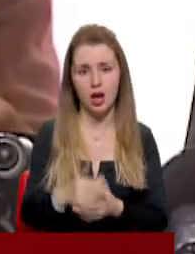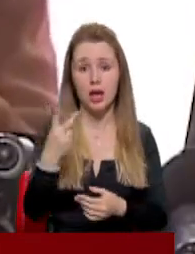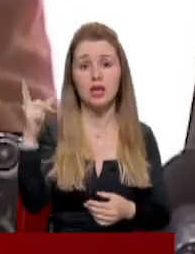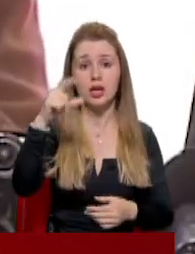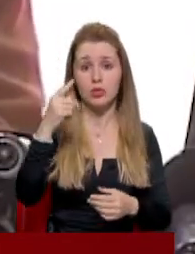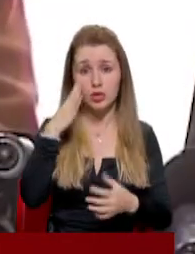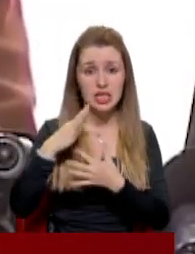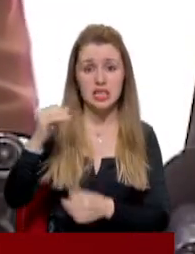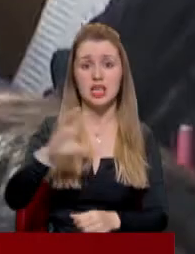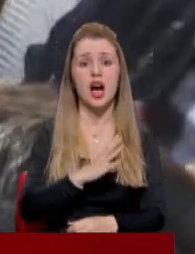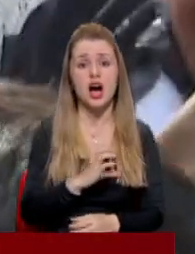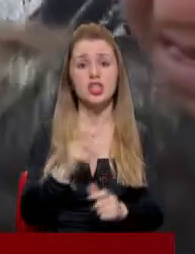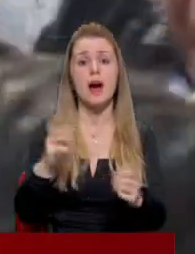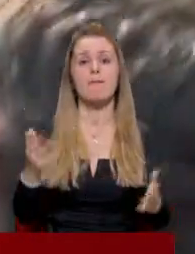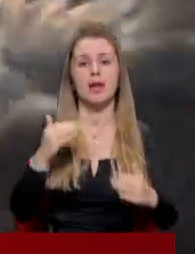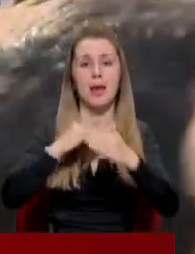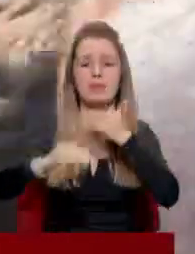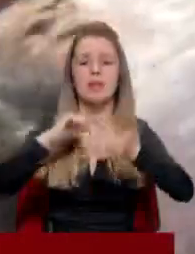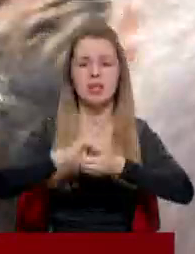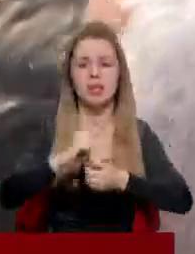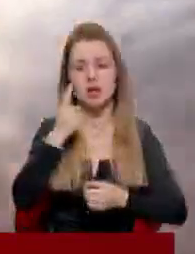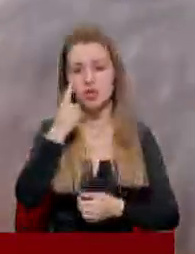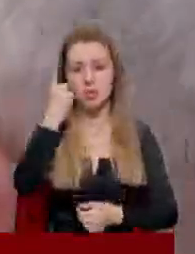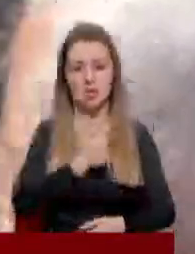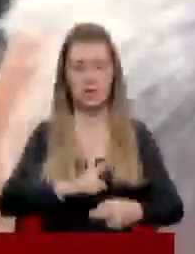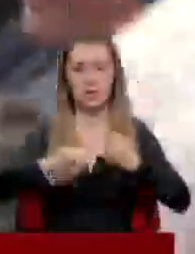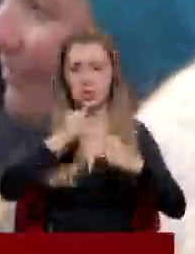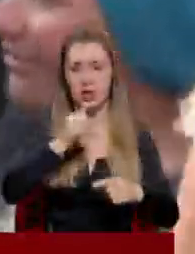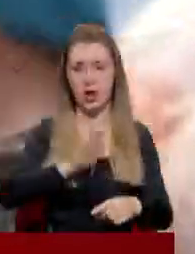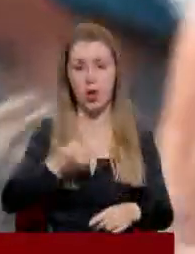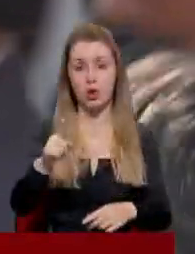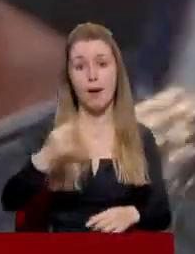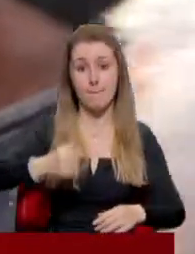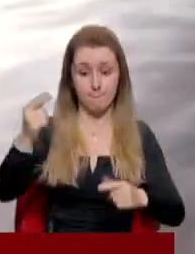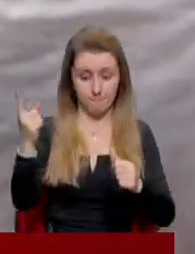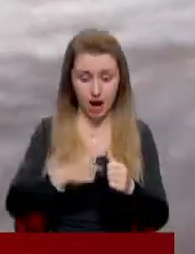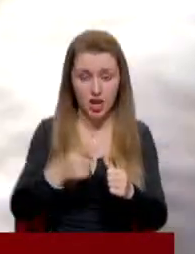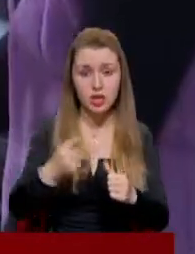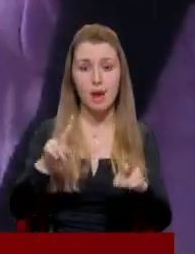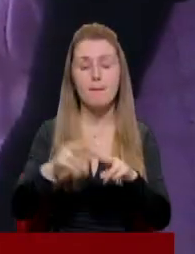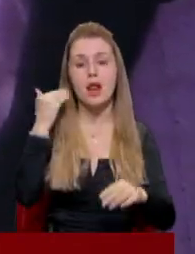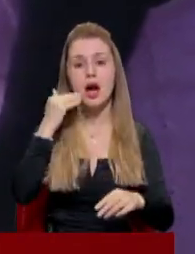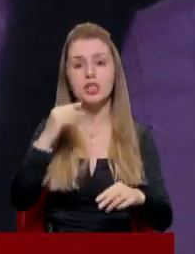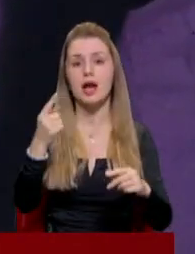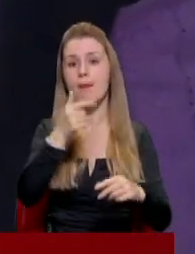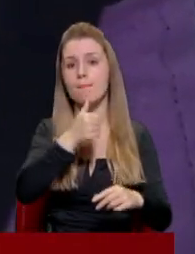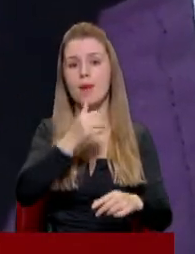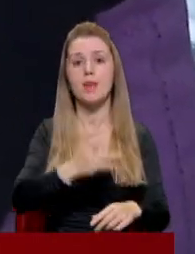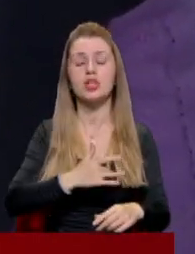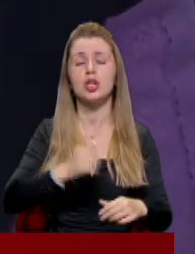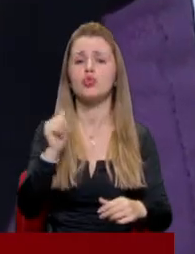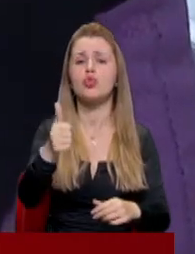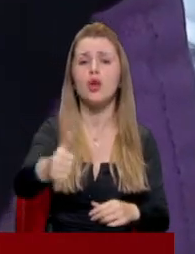2 ayda bu insanlara acı çektirmeyin. Millet İttifakı, Cumhurbaşkanı adayı Kemal Kılıçdaroğlu başta olmak üzere Meral Akşener, Ali Babacan'la